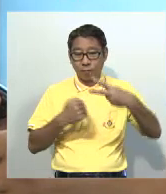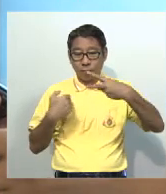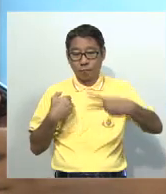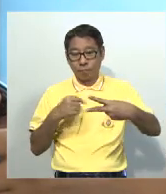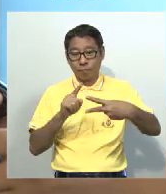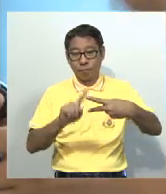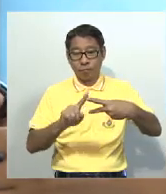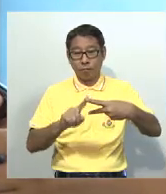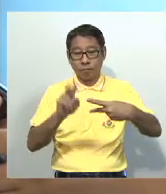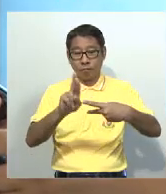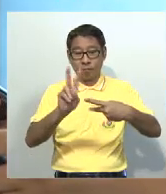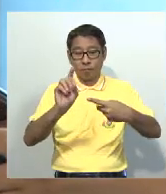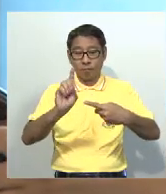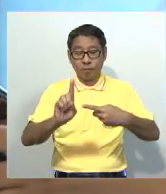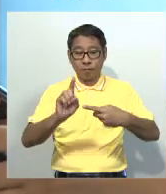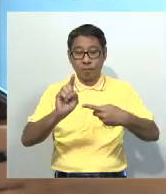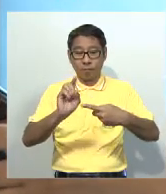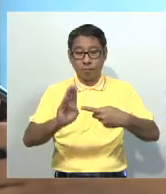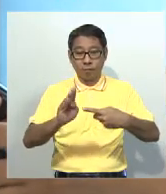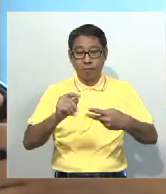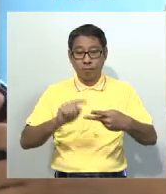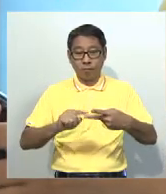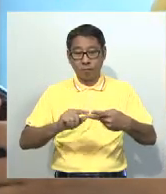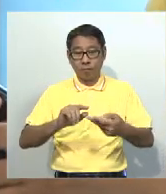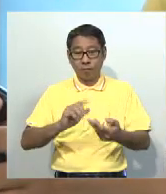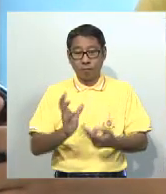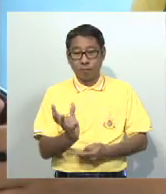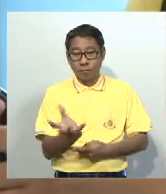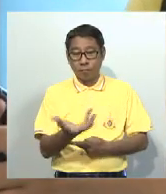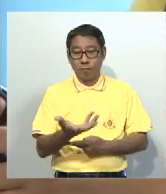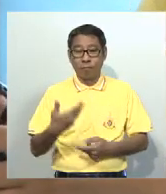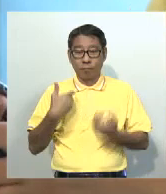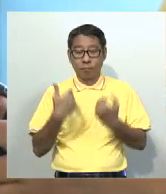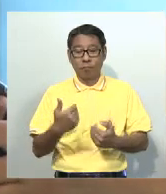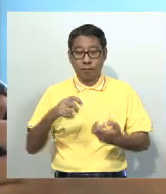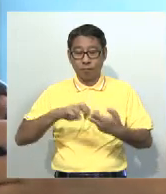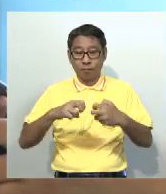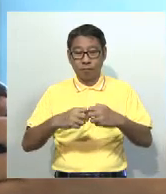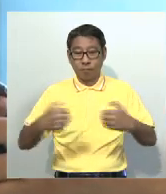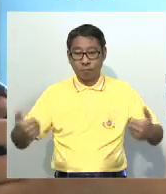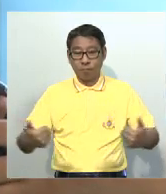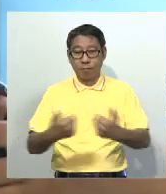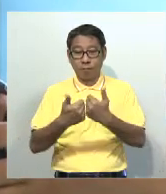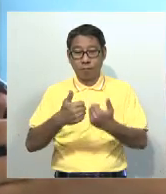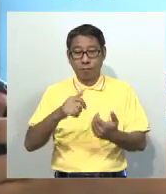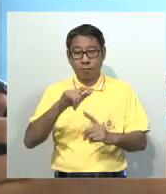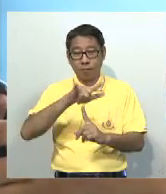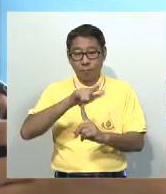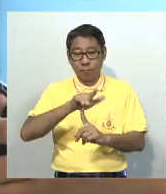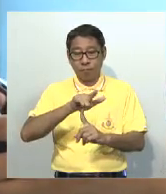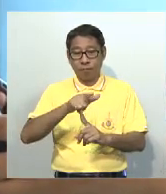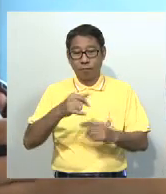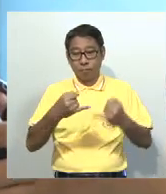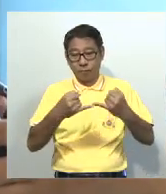นะครับก็คือเป็นระบบดาวเทียมกับไมโครเวฟในกรณีที่เกิดอุบัติเหตุกับสัญญาณของไฟเบอร์ออป